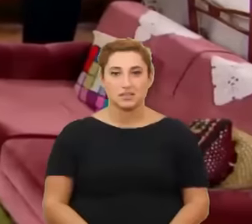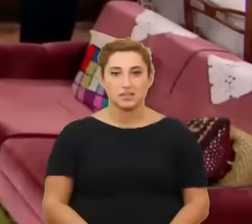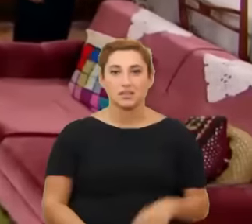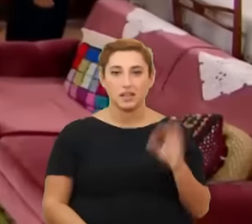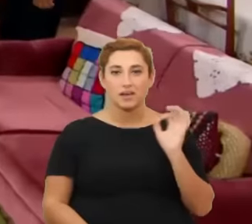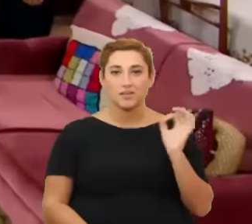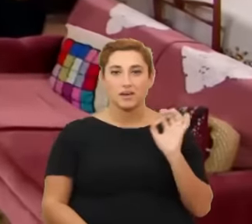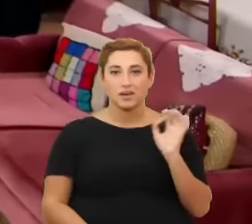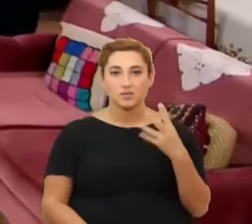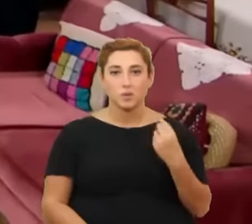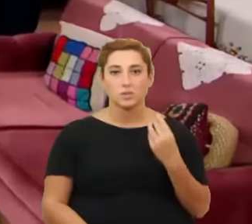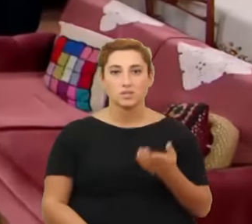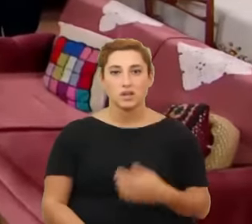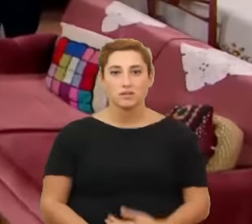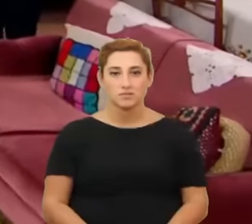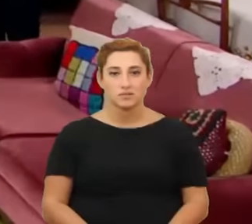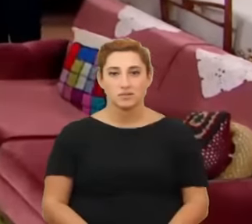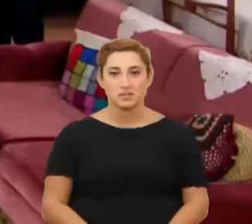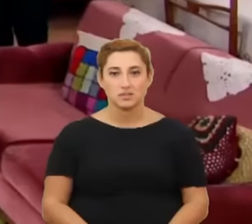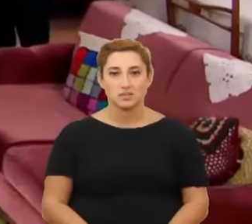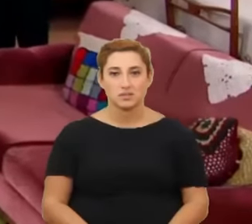Evet, çok güzelmiş ha.